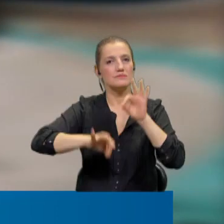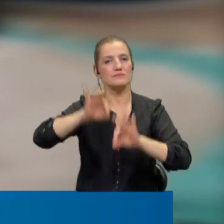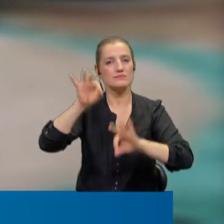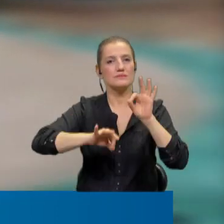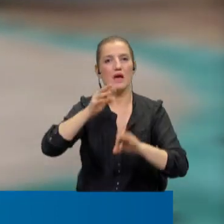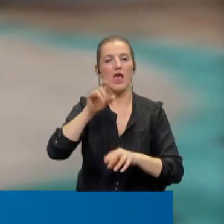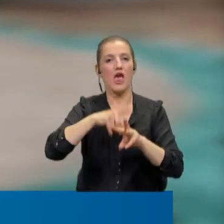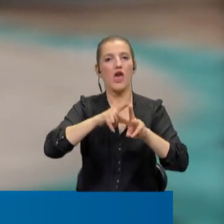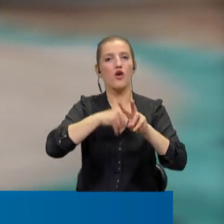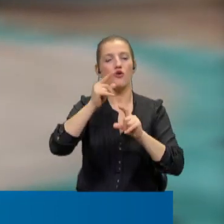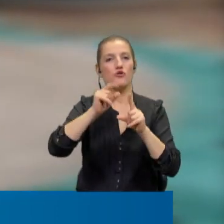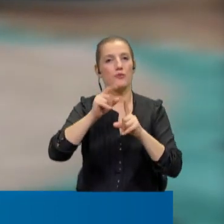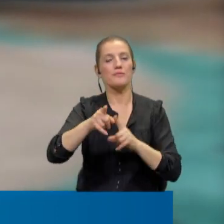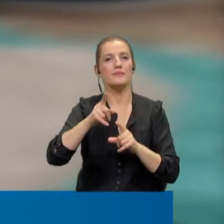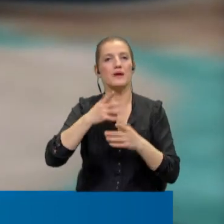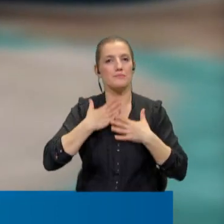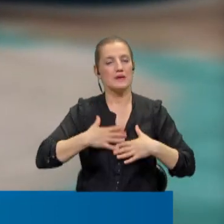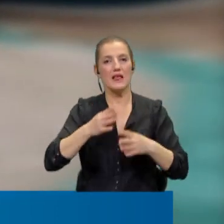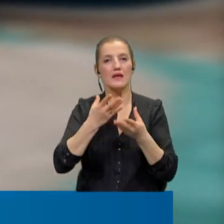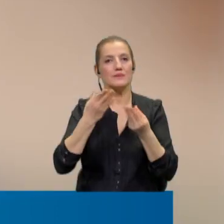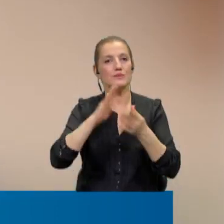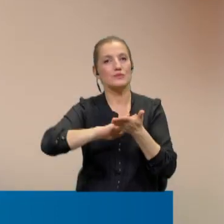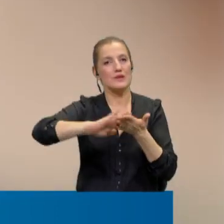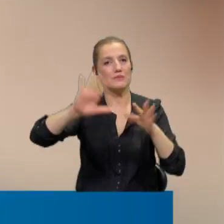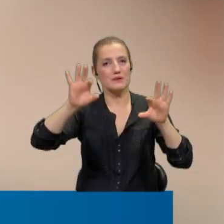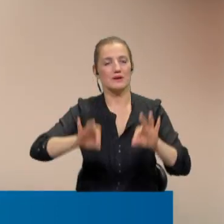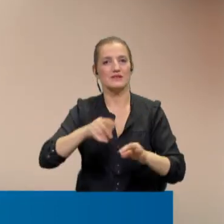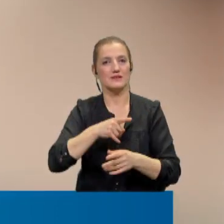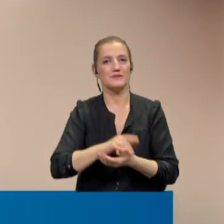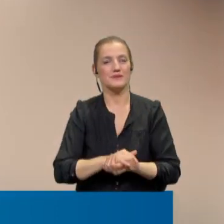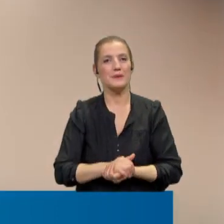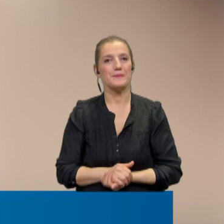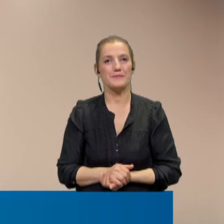Eyüp Çınar Altuntaş'ın bedeni iyileşmeye başladı